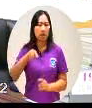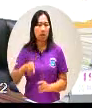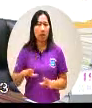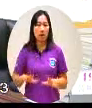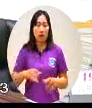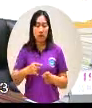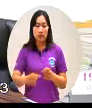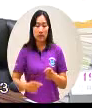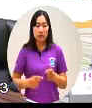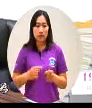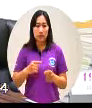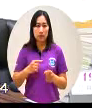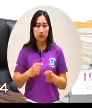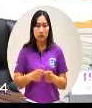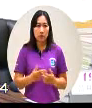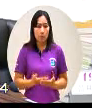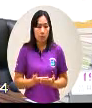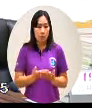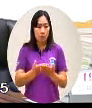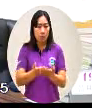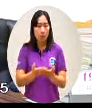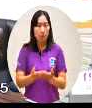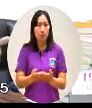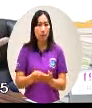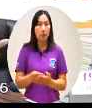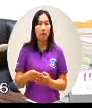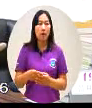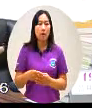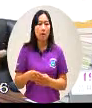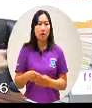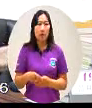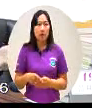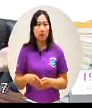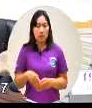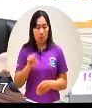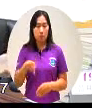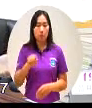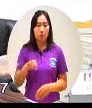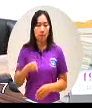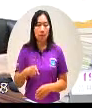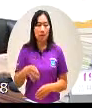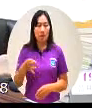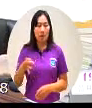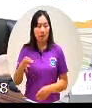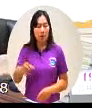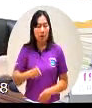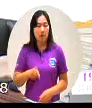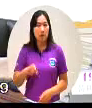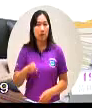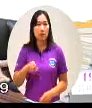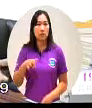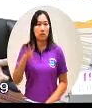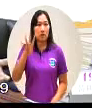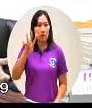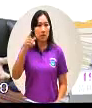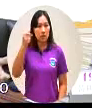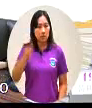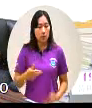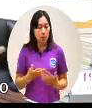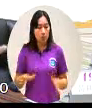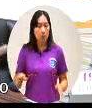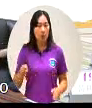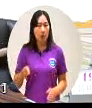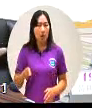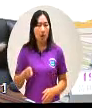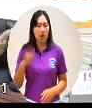年甲送4亿7000几万来，哦，透过咱张理事长交付完，咱已经伫顶礼拜已经哦一度通过啊。我